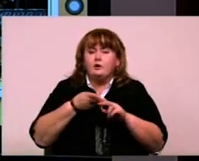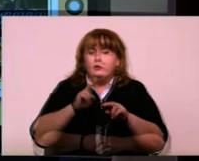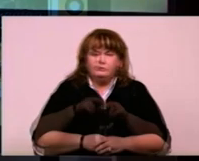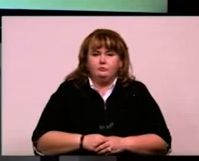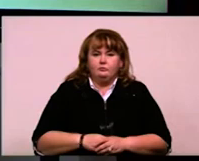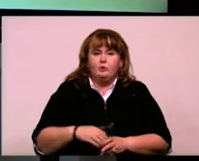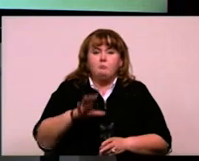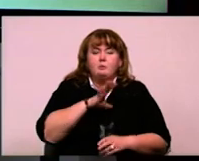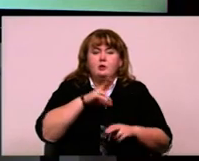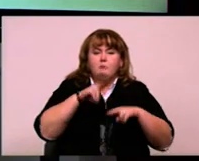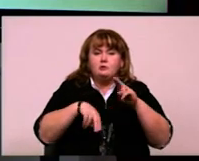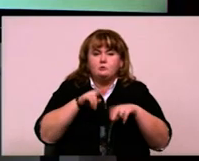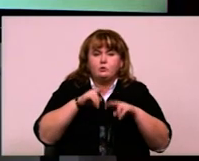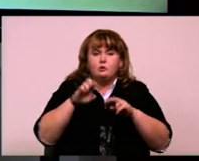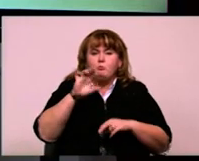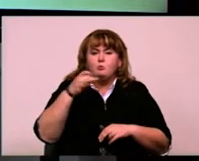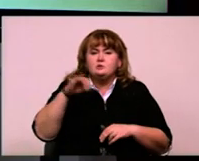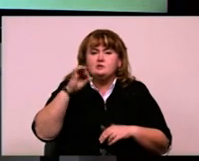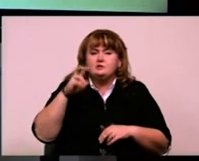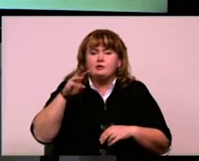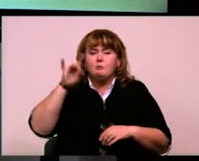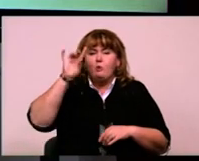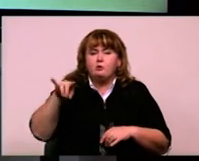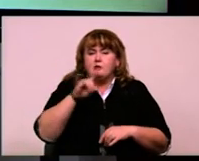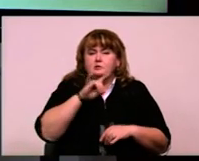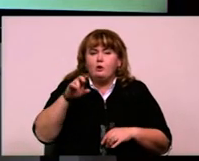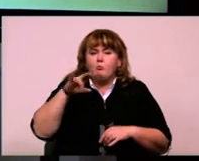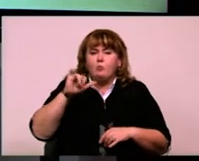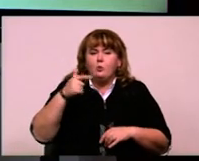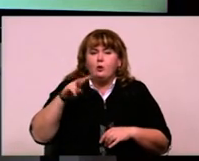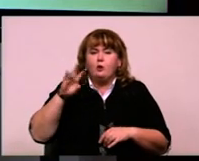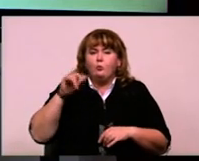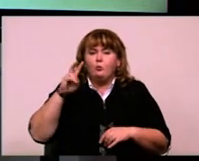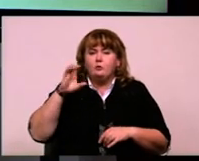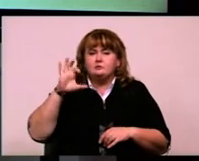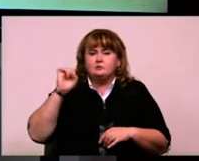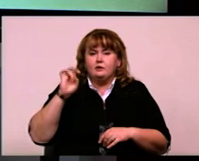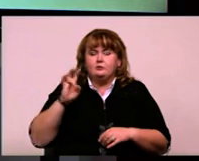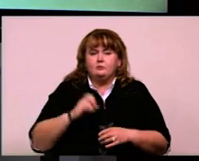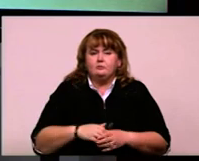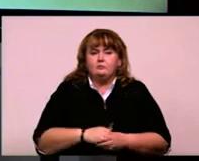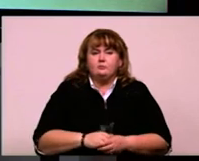этот период был построен буддийский монастырь Пульгук-са.